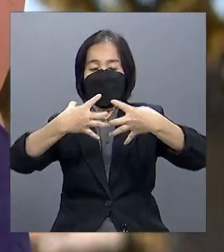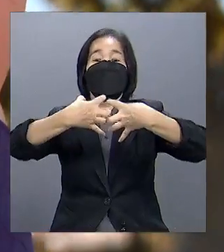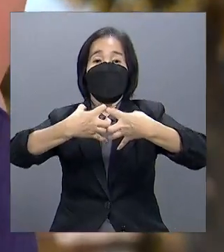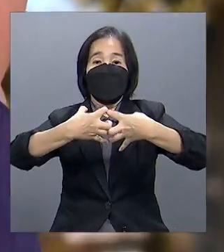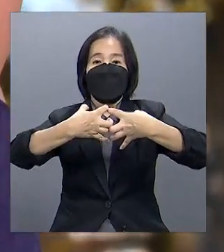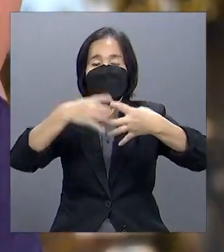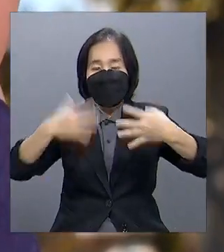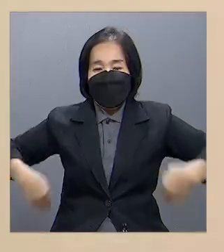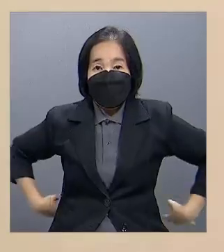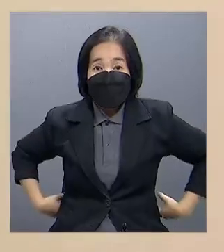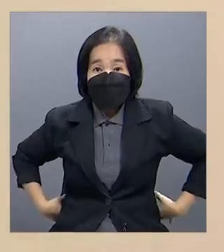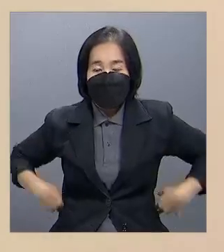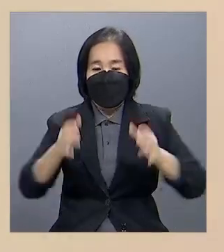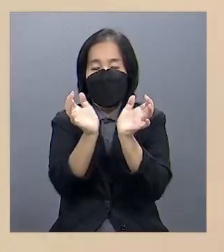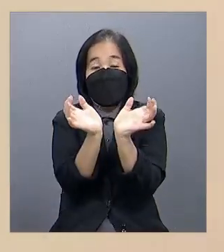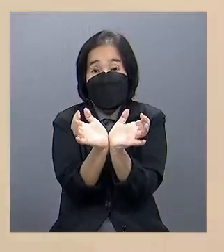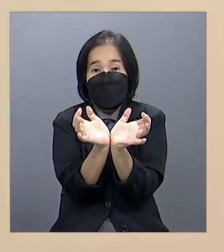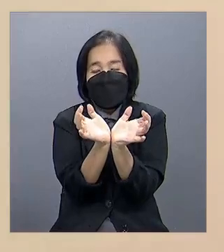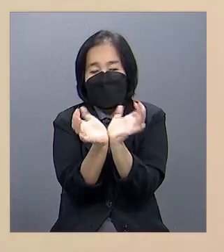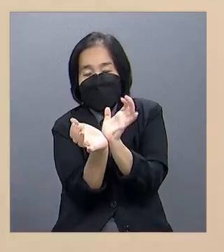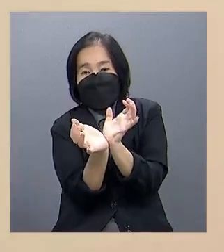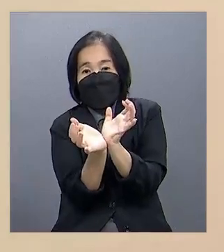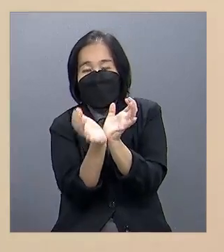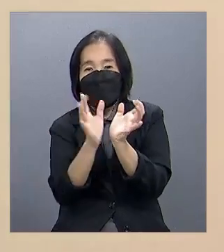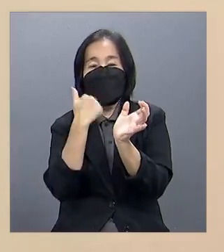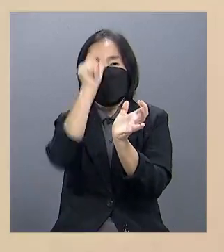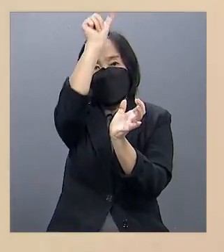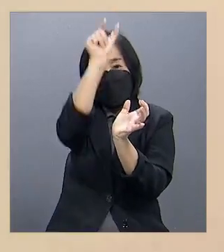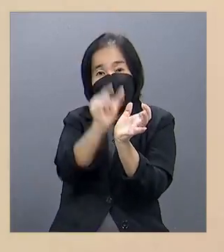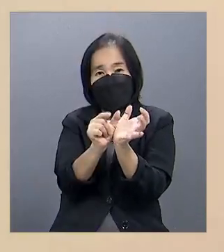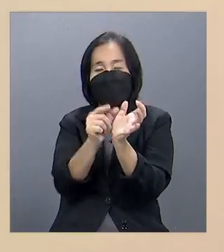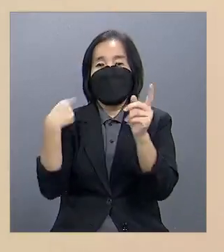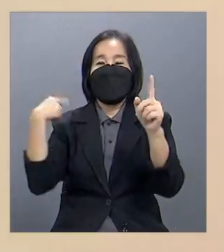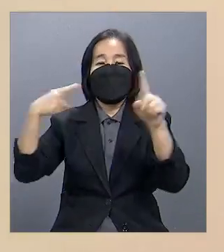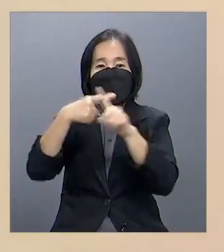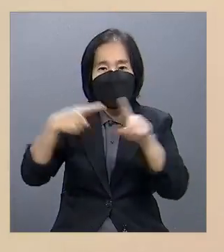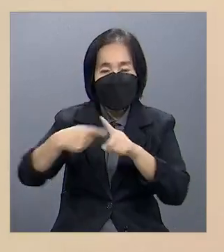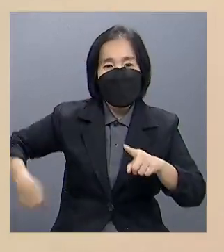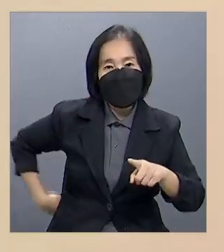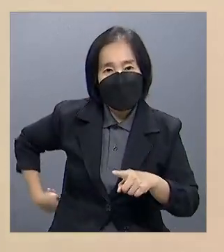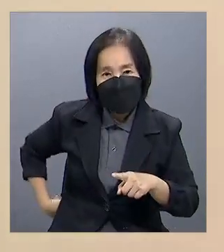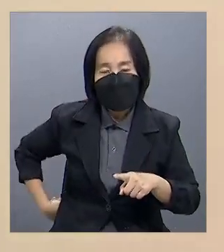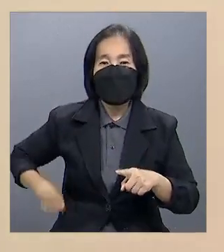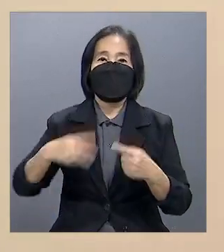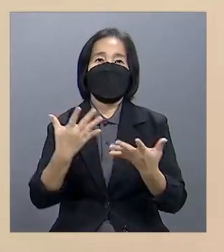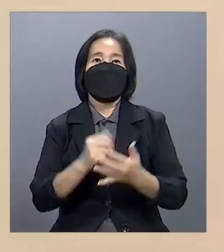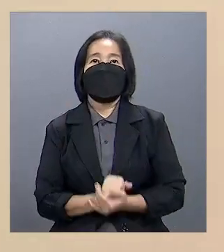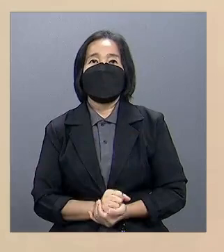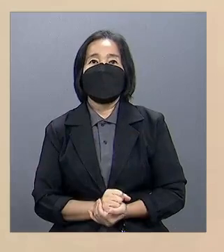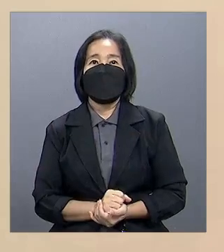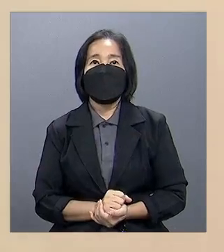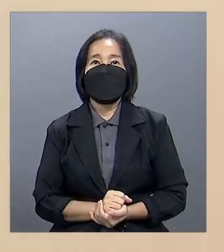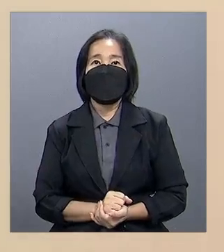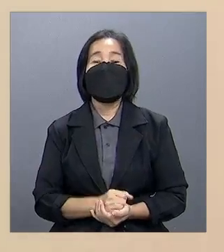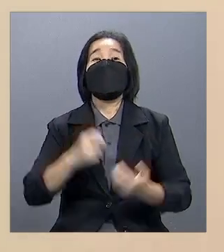ดูกสันหลังเสื่อมมีการกดทับเส้นประสาททำให้ปวดชาหรือว่าอ่อนแรงตามแนวเส้นประสาทที่เลี้ยงได้ค่ะส่วนปัญหาอื่นๆนะคะ